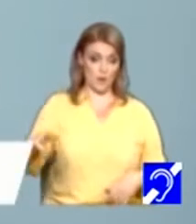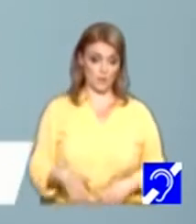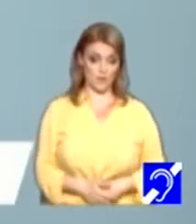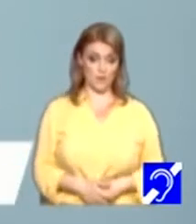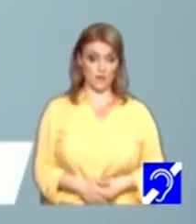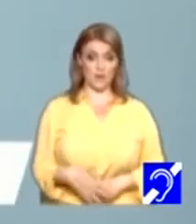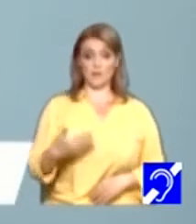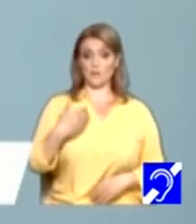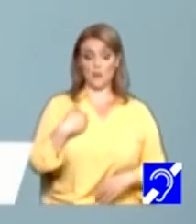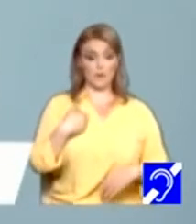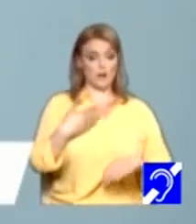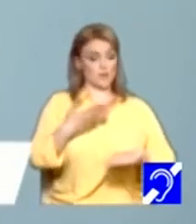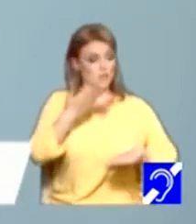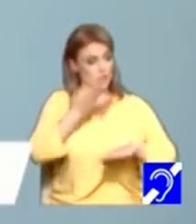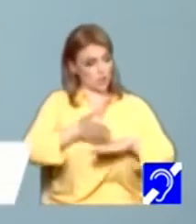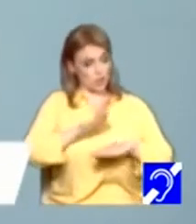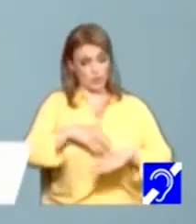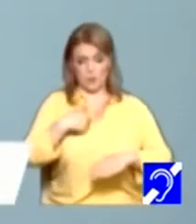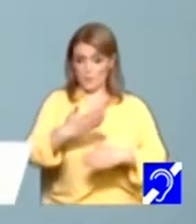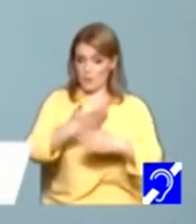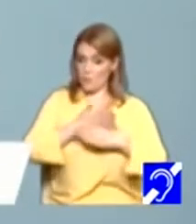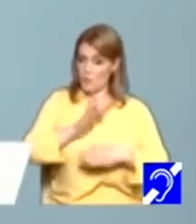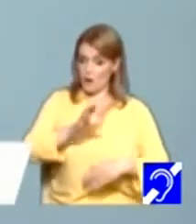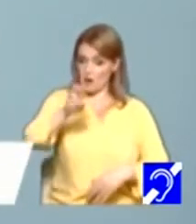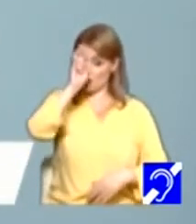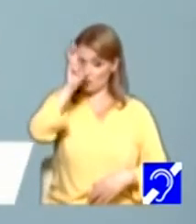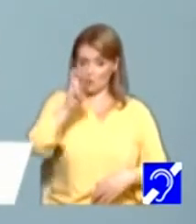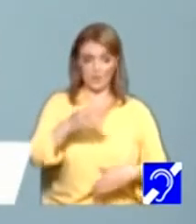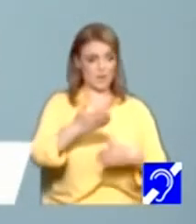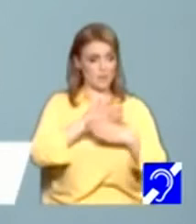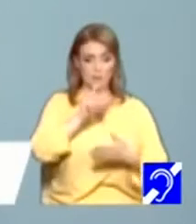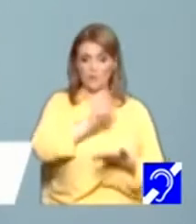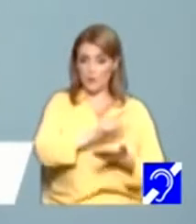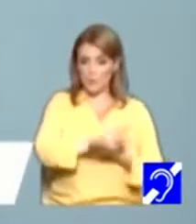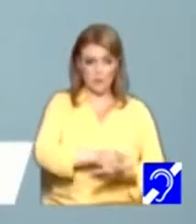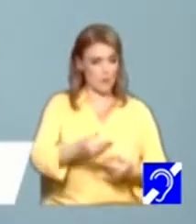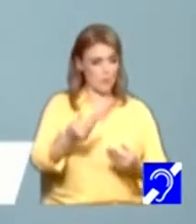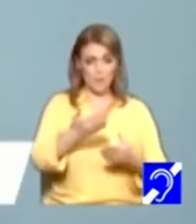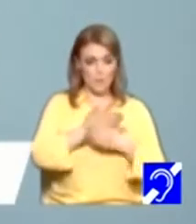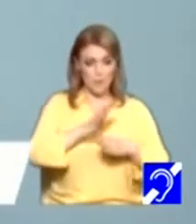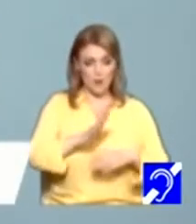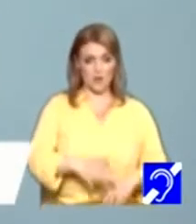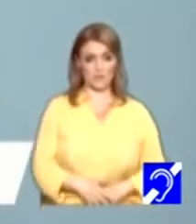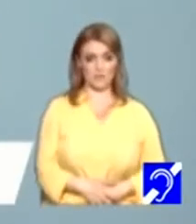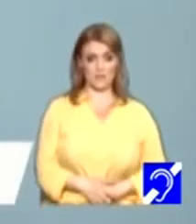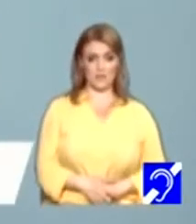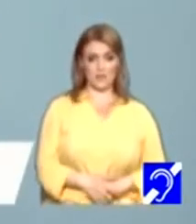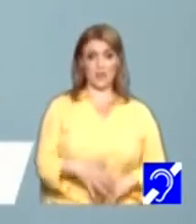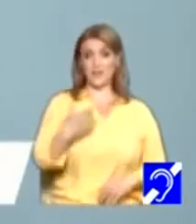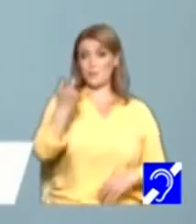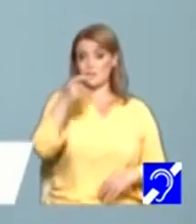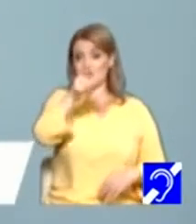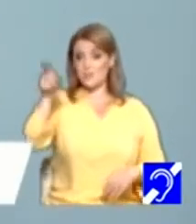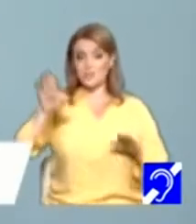povară psihologică din partea statului, care nu este susținută deloc și ei oferă aceste locuri, puține locuri de muncă care mai există în